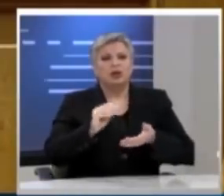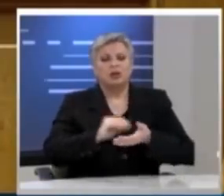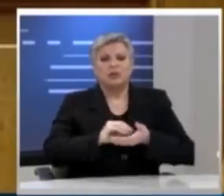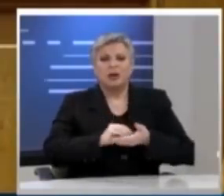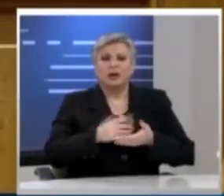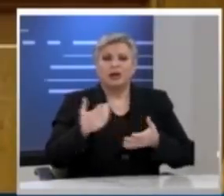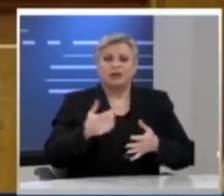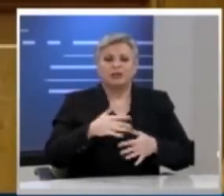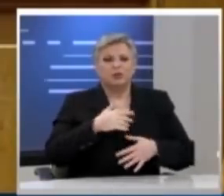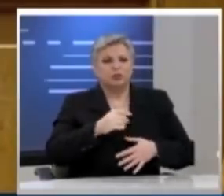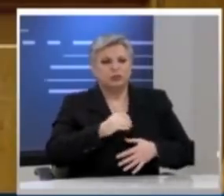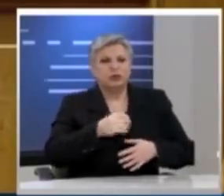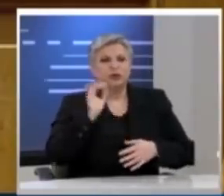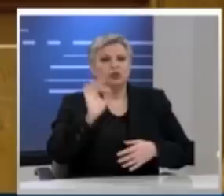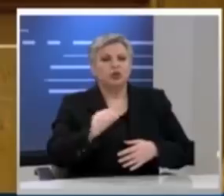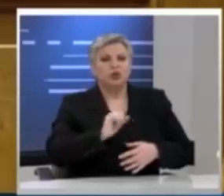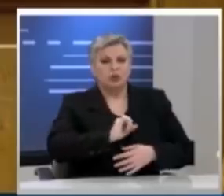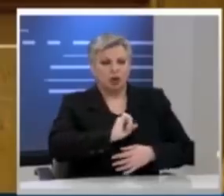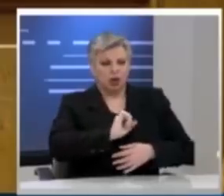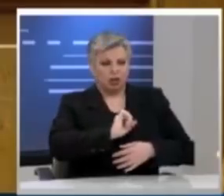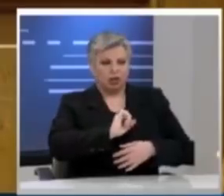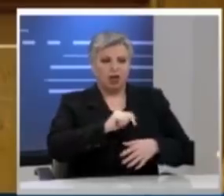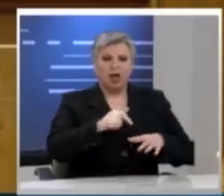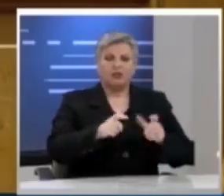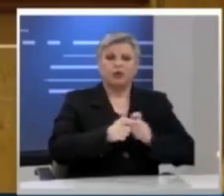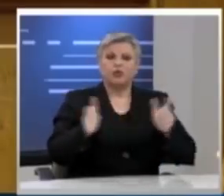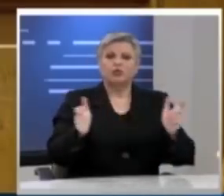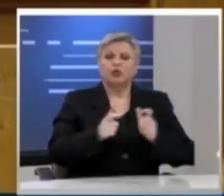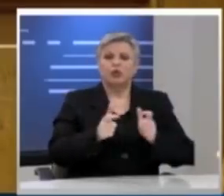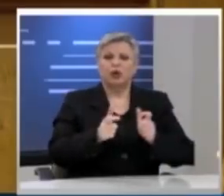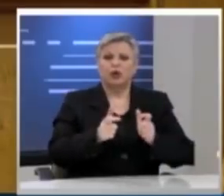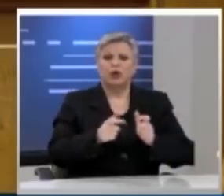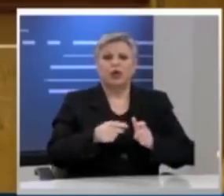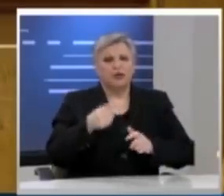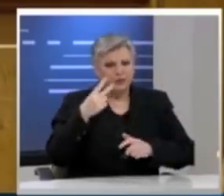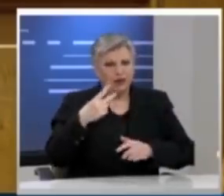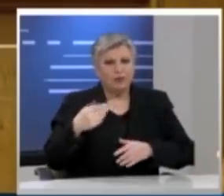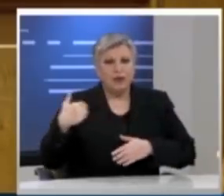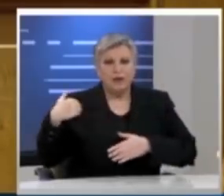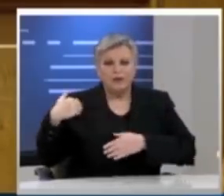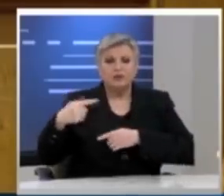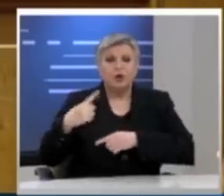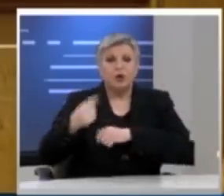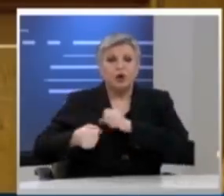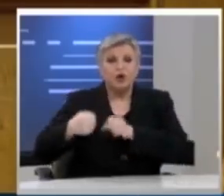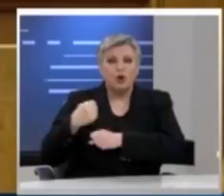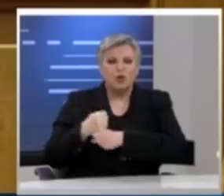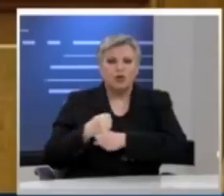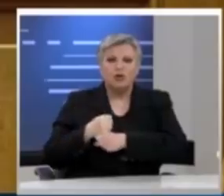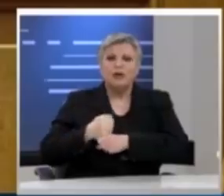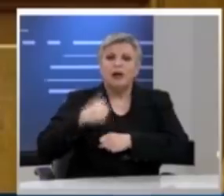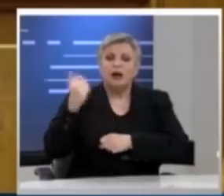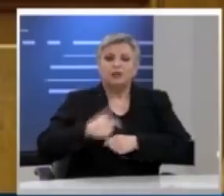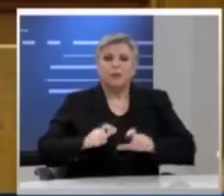τίας στα σχολεία έγιναν περισσότερα από κάθε άλλη χρονιά μέχρι και συλλήψεις ανήλικων μαθητών